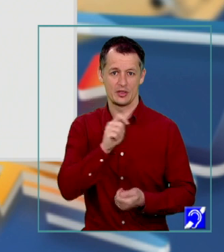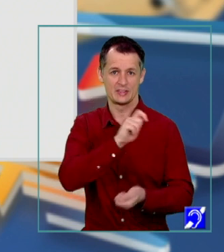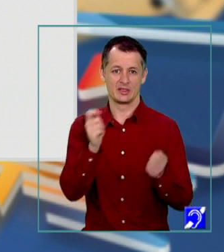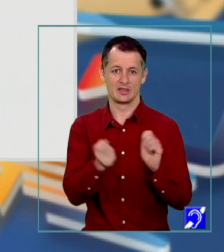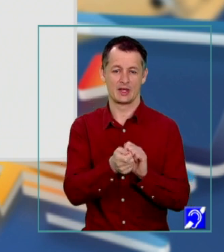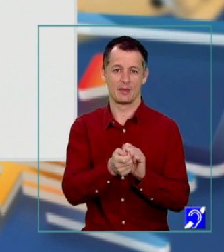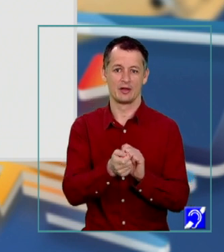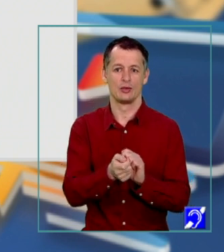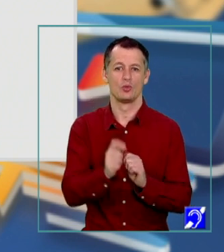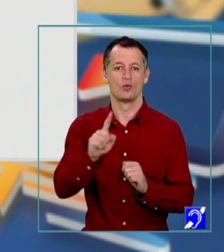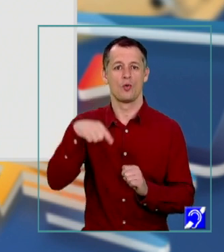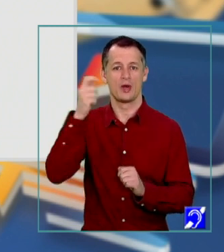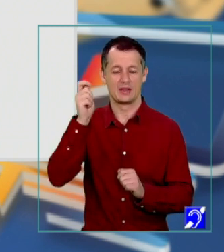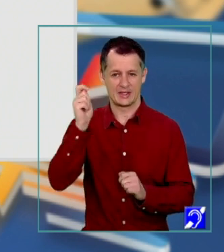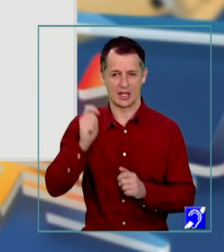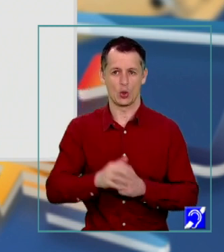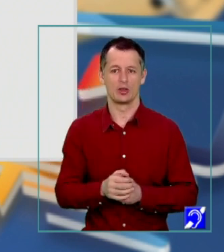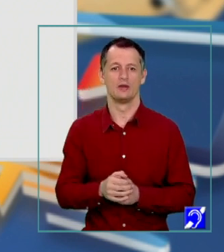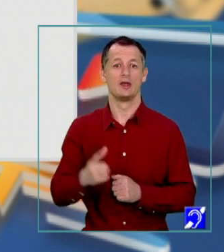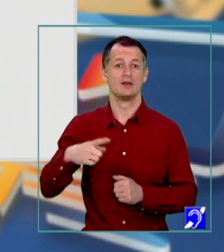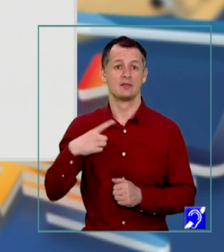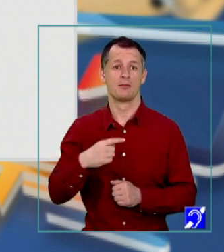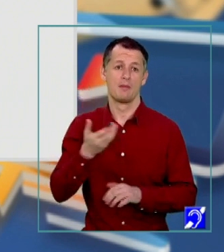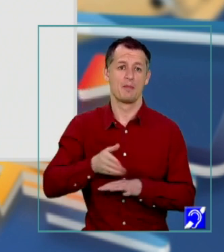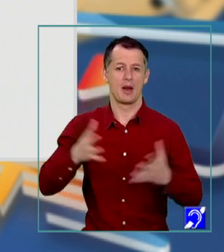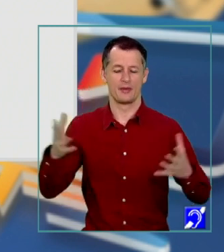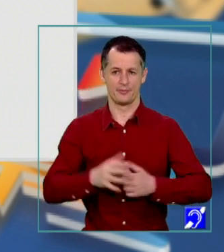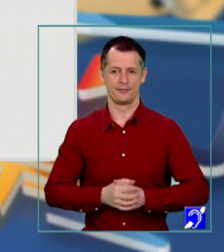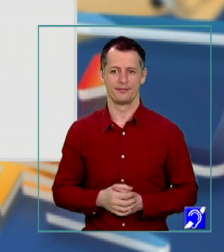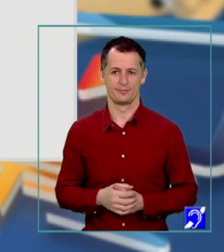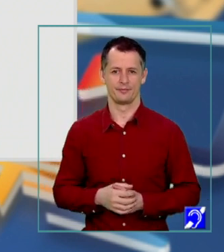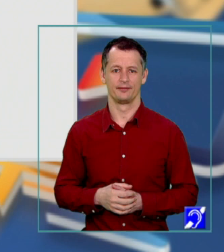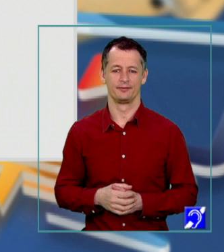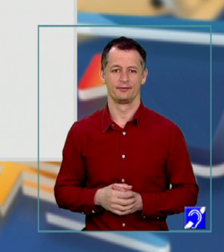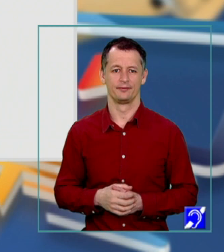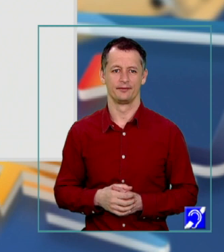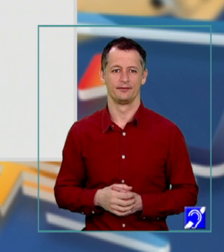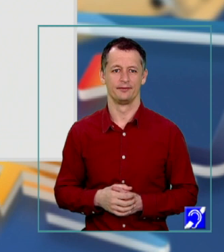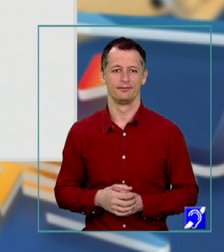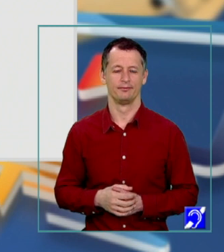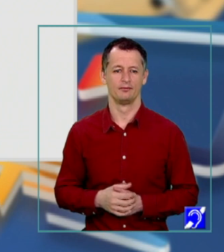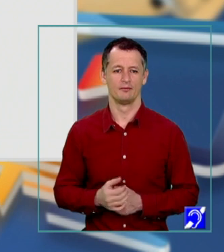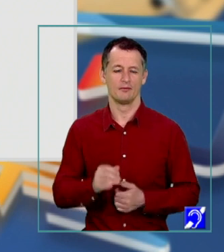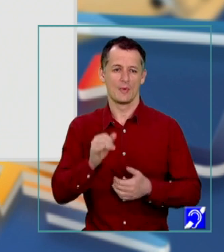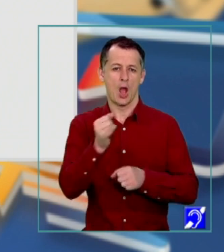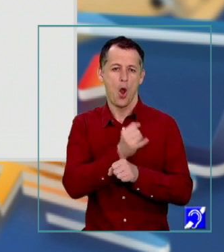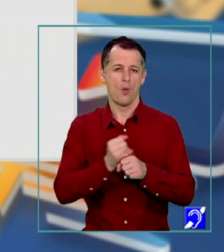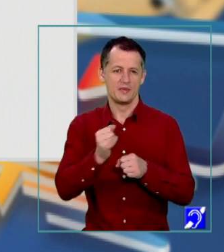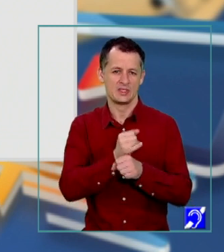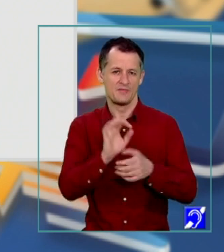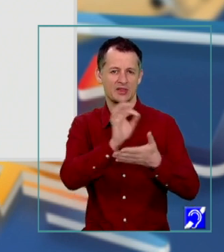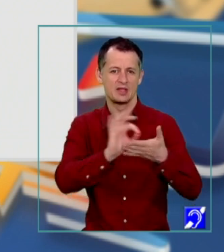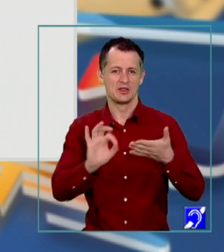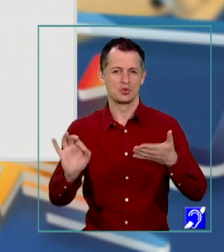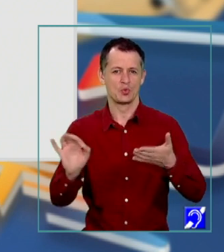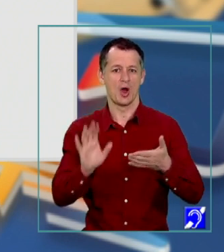mediul exterior este cea mai mare. Observați că textul conține și o figură, o